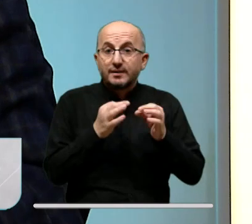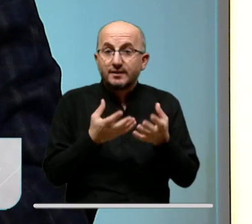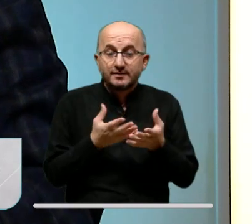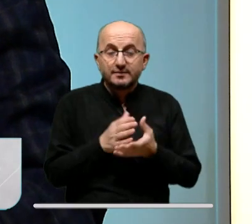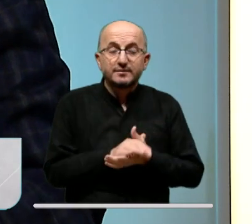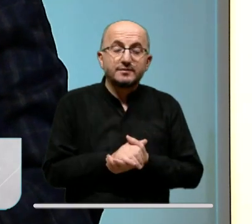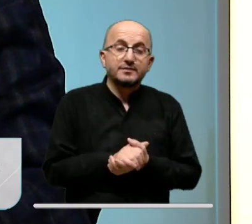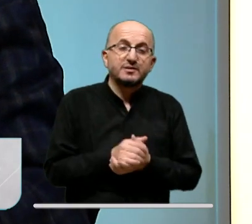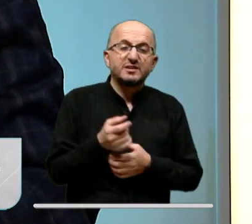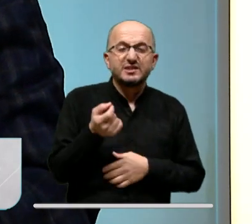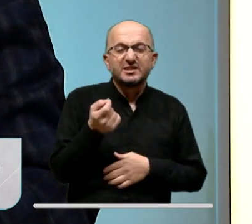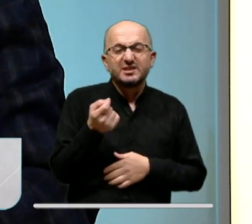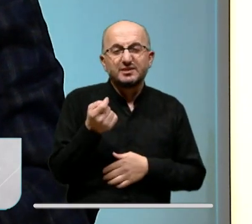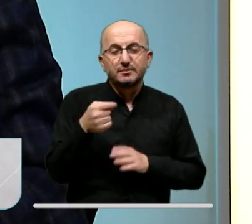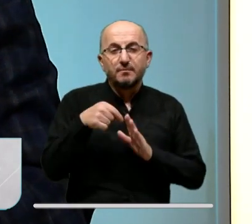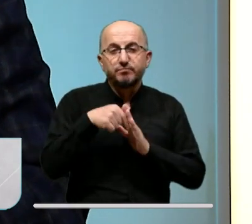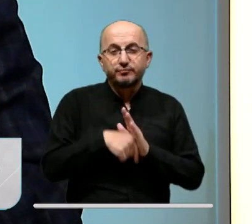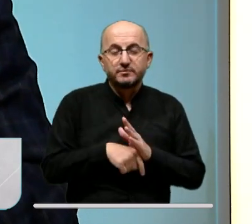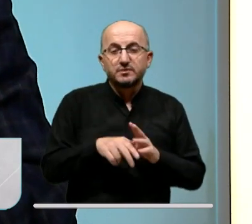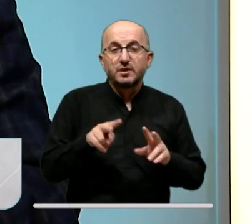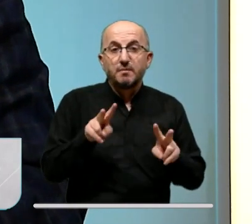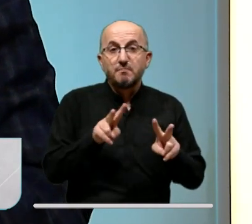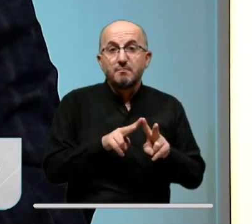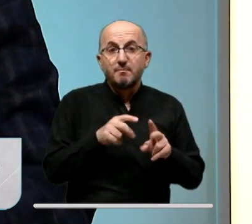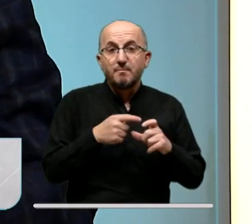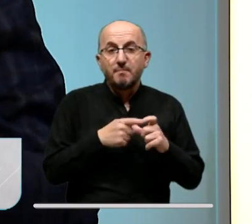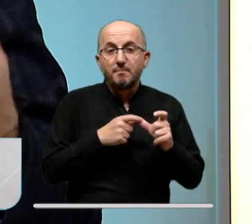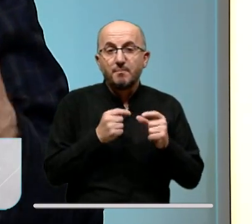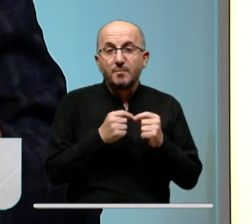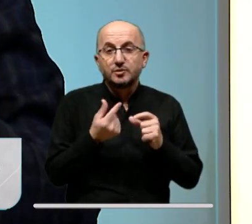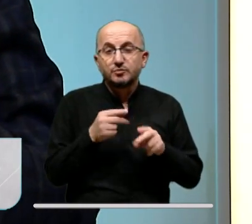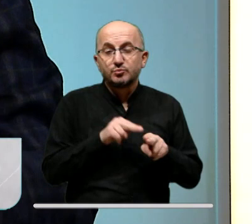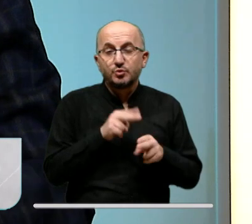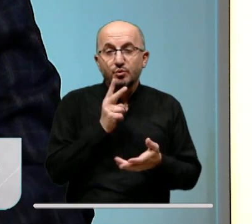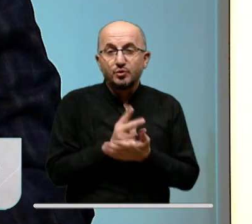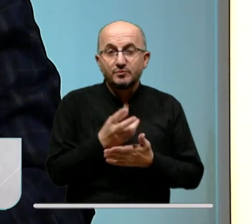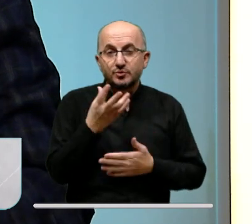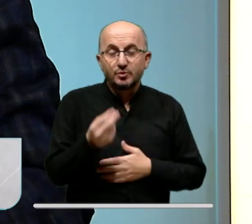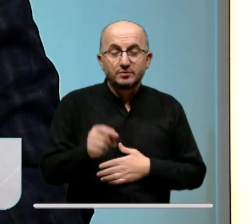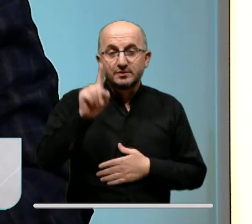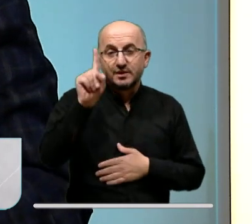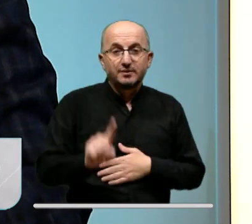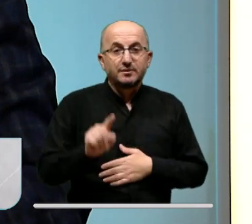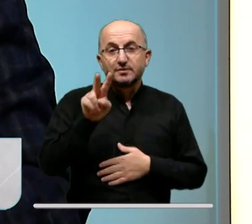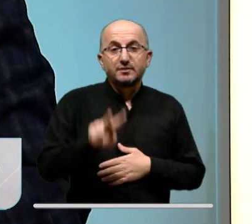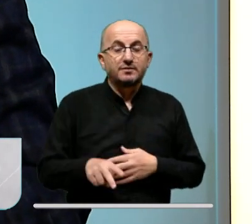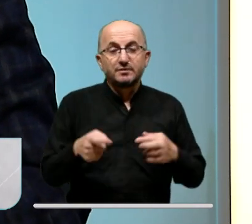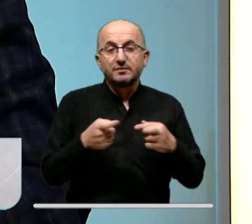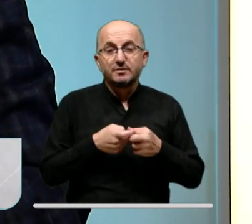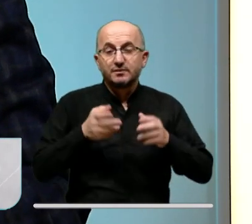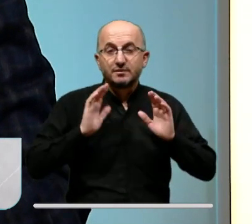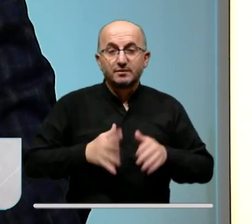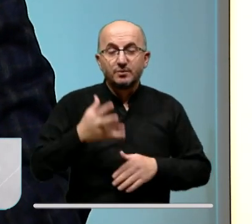o ince bir detay mesbuk hükmünde olursa Eee ilk iki rekatı kılıyor